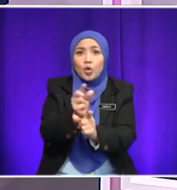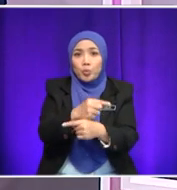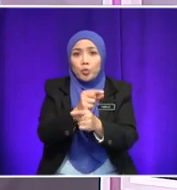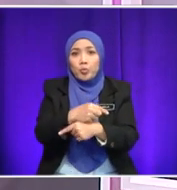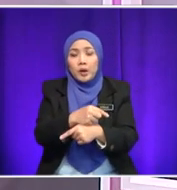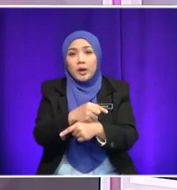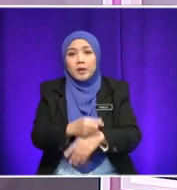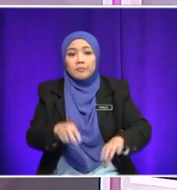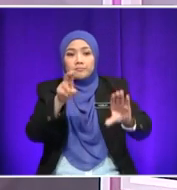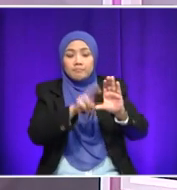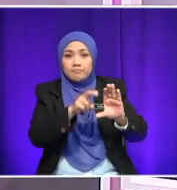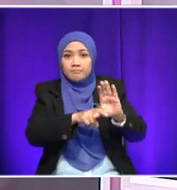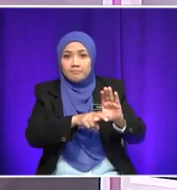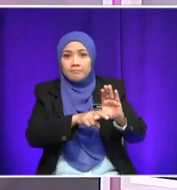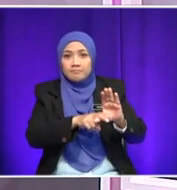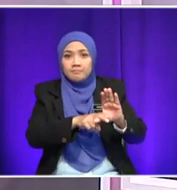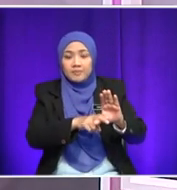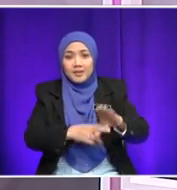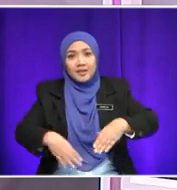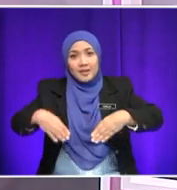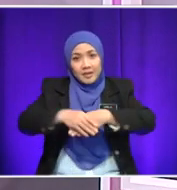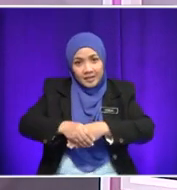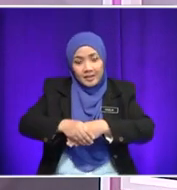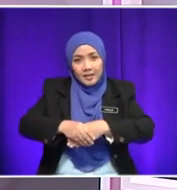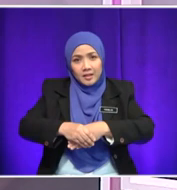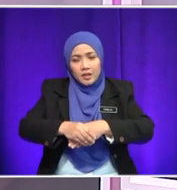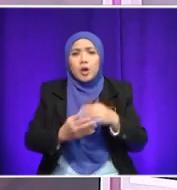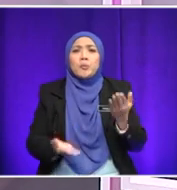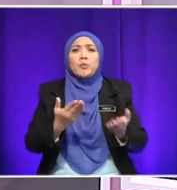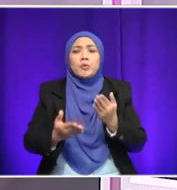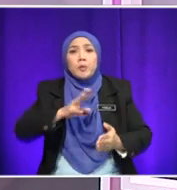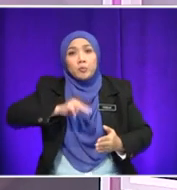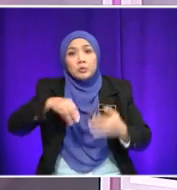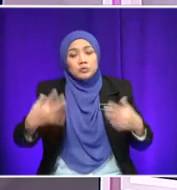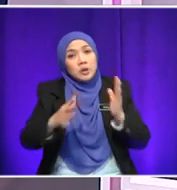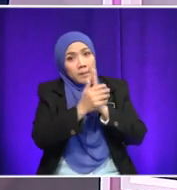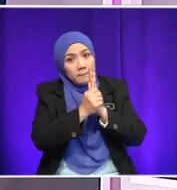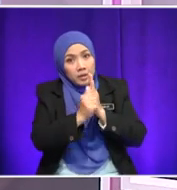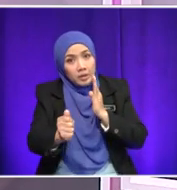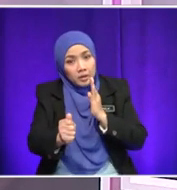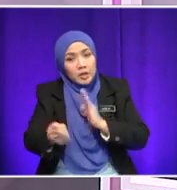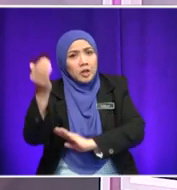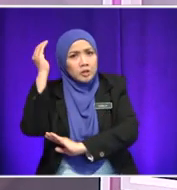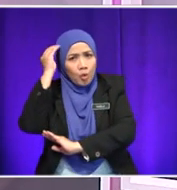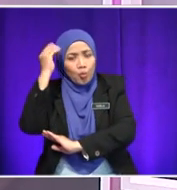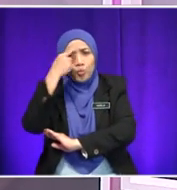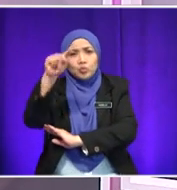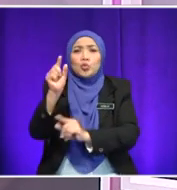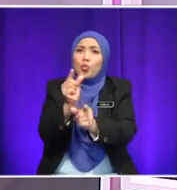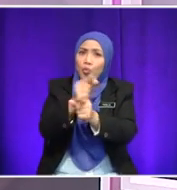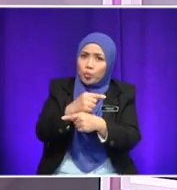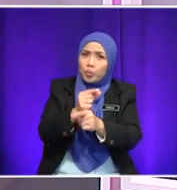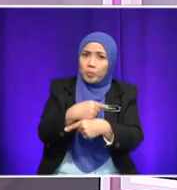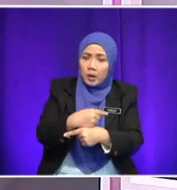ini eee di akhirnya nanti murid saya ini Apabila sudah berkelahiran untuk melakukan atau membuat gubahan bunga dengan harapan